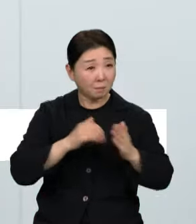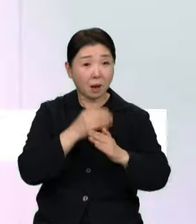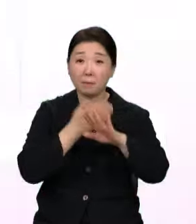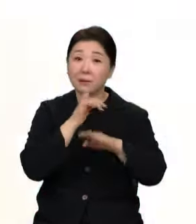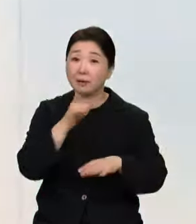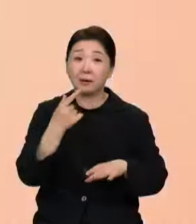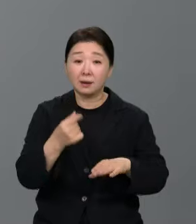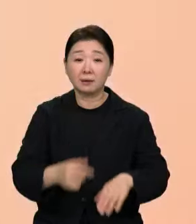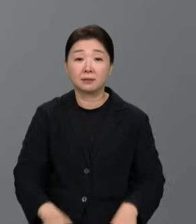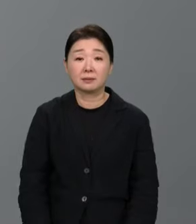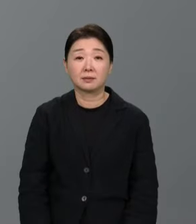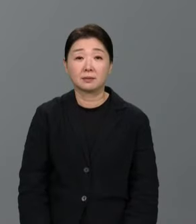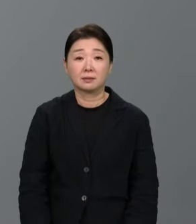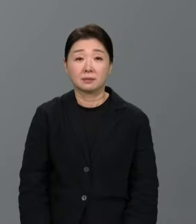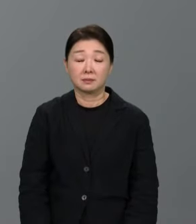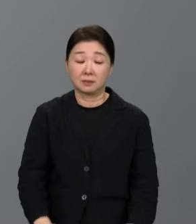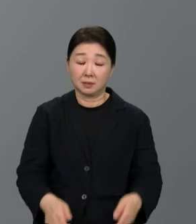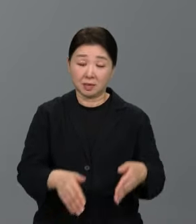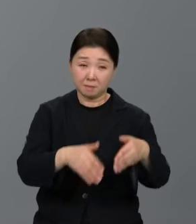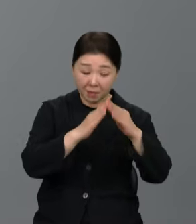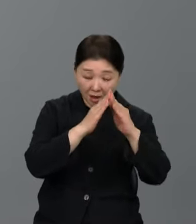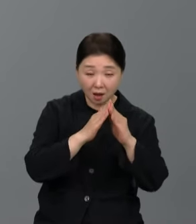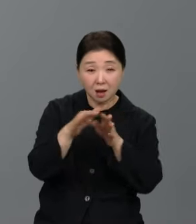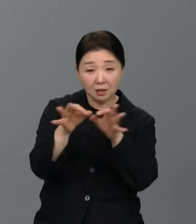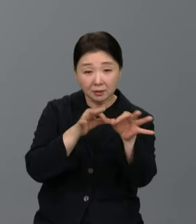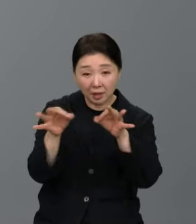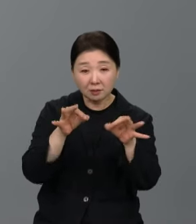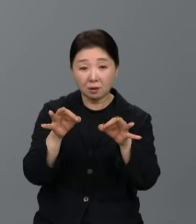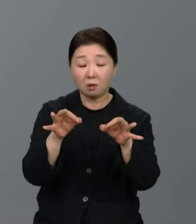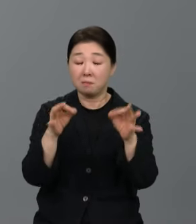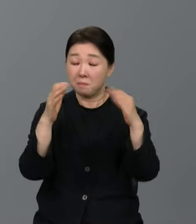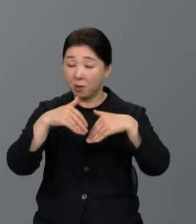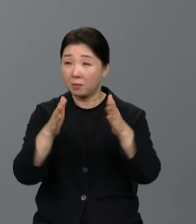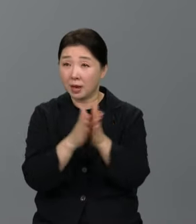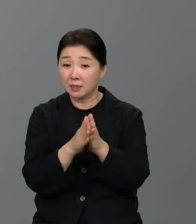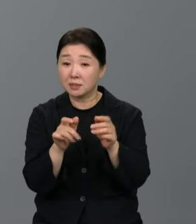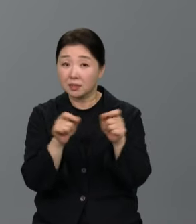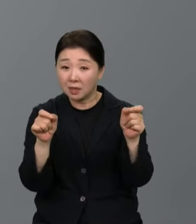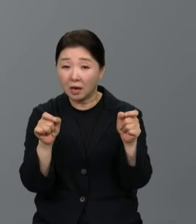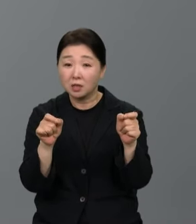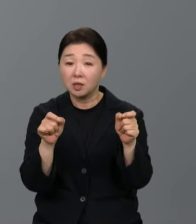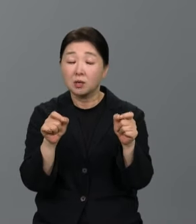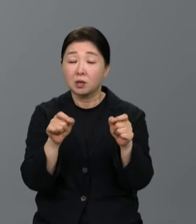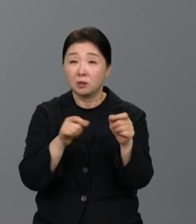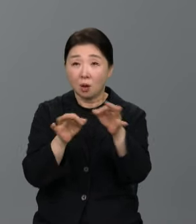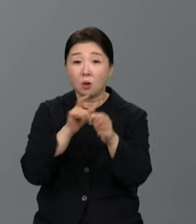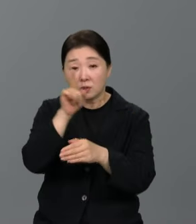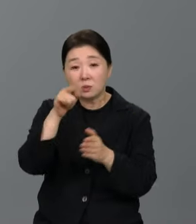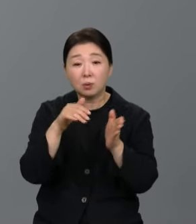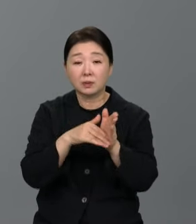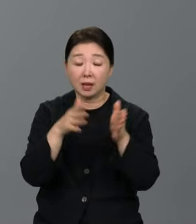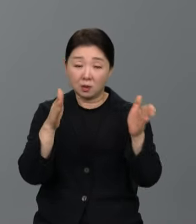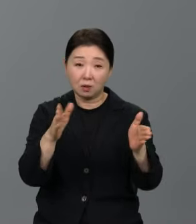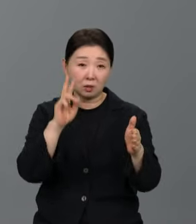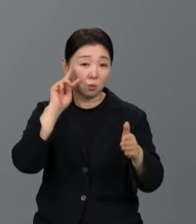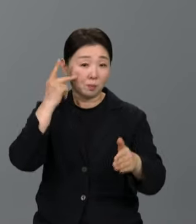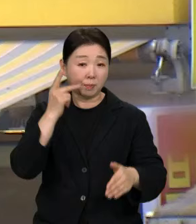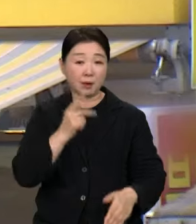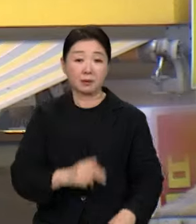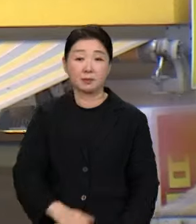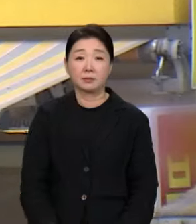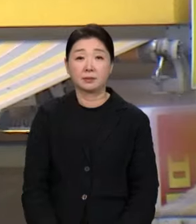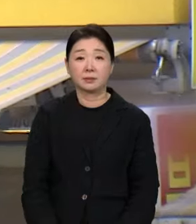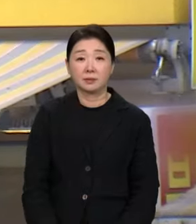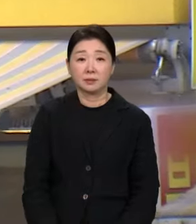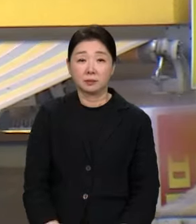표현이잖아요. 개점일부터 폐업일까지인 존속기간과 영업을 신고하는 날까지인 영업기간을 혼동했단 겁니다.